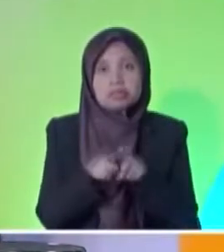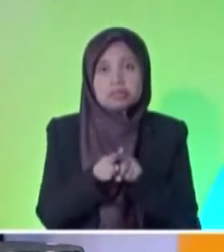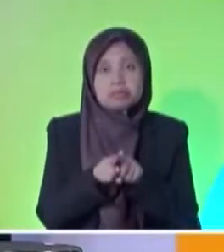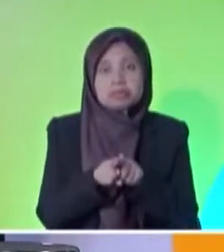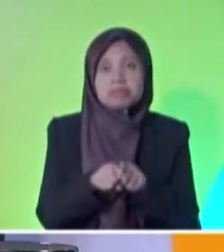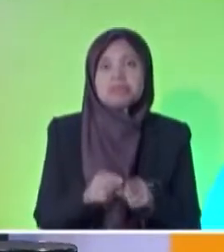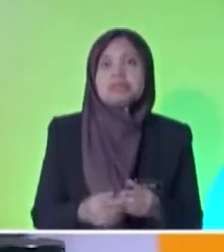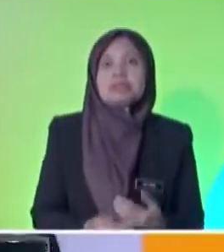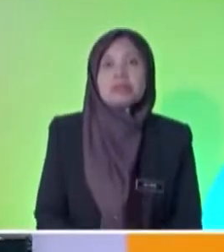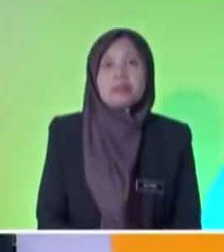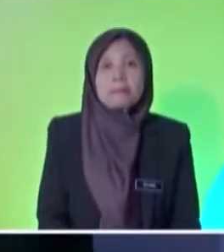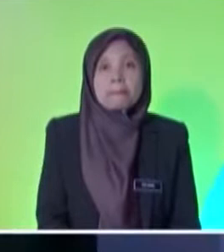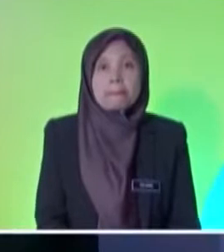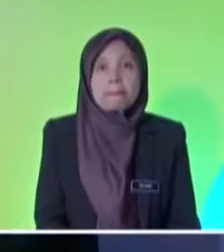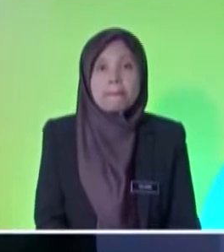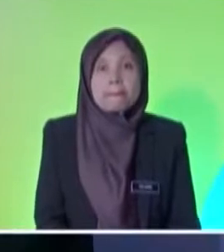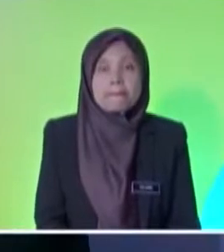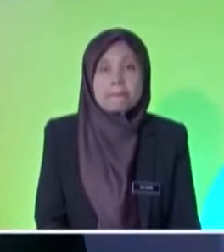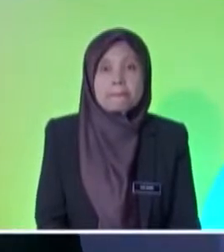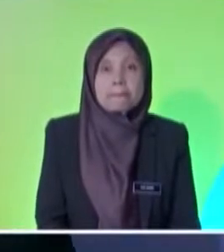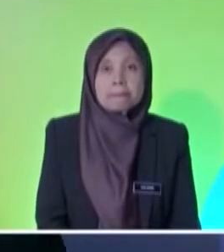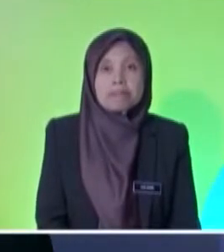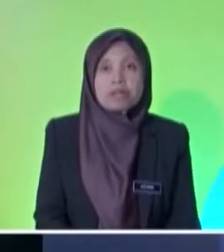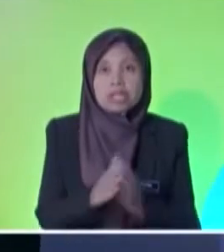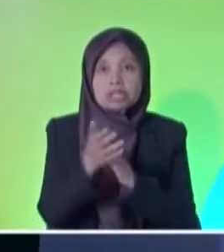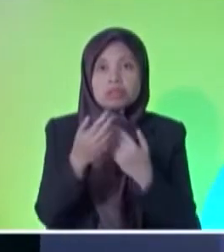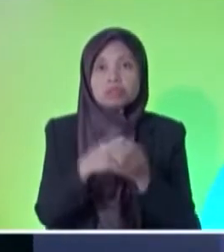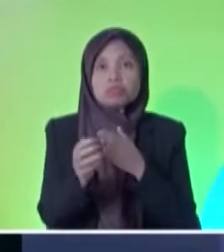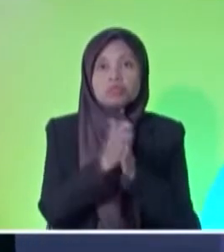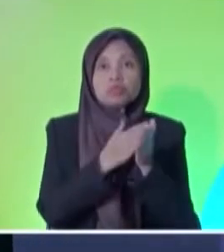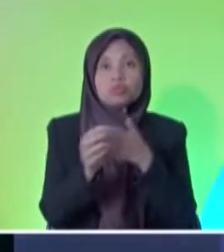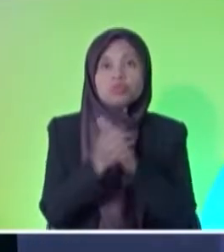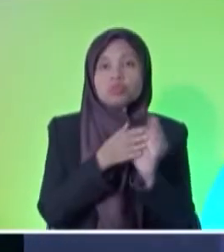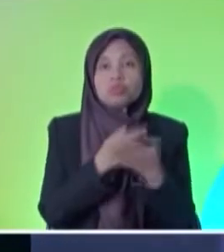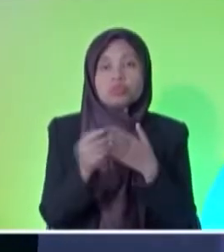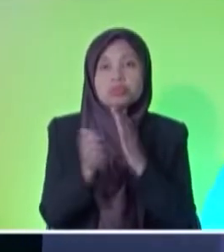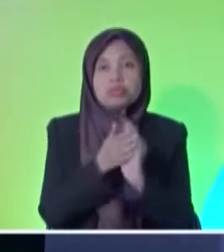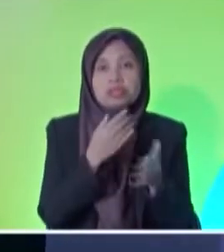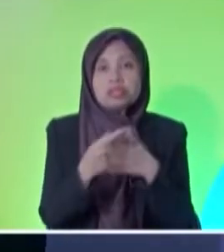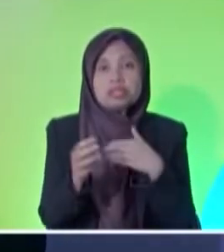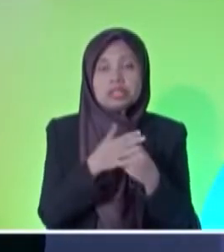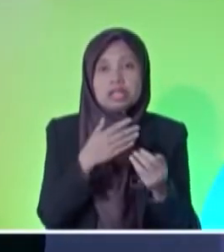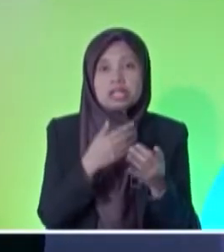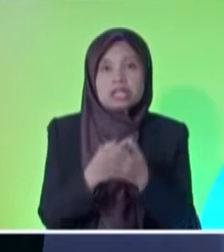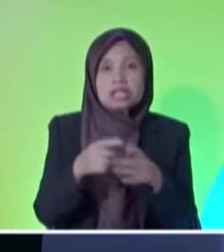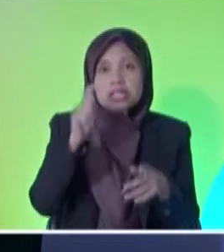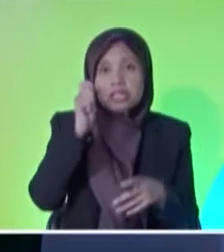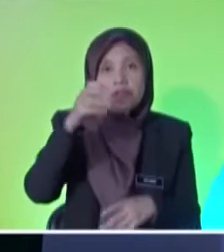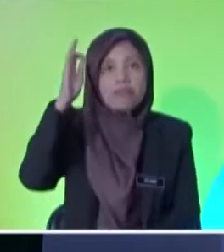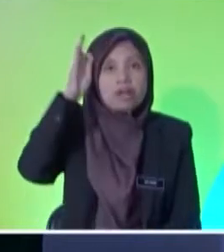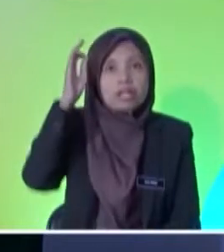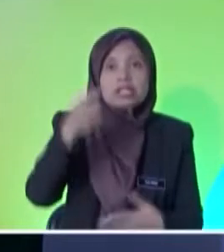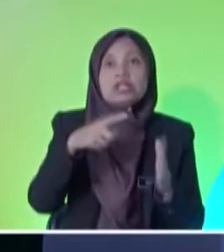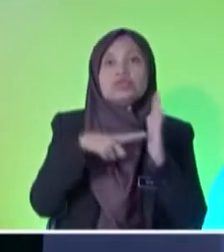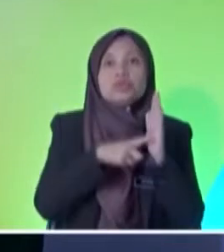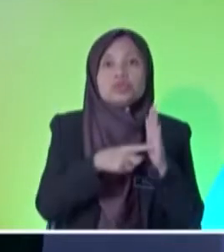Hi Ho Agus Alhamdulillah file nilai satu oke membantu saya saya saya saya saya Diva dipertunjukkan maksudnya